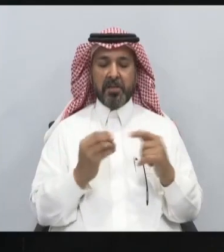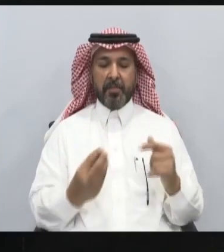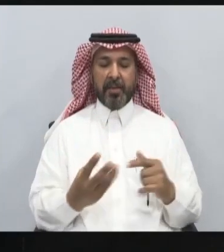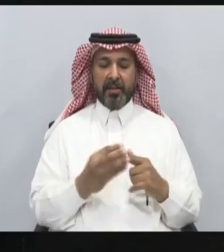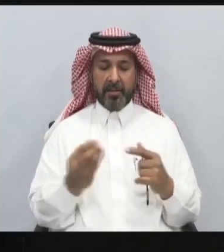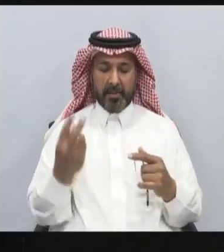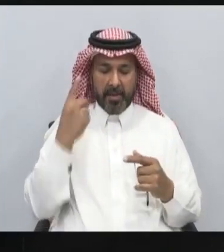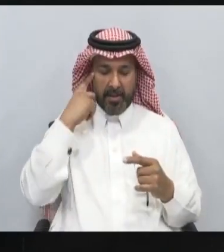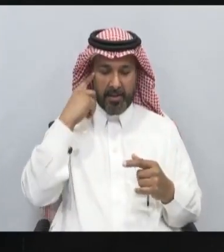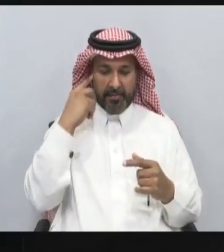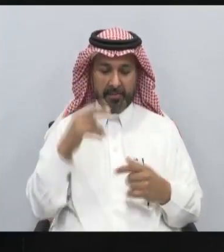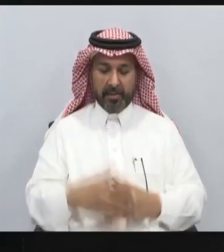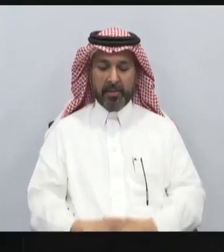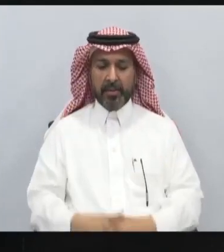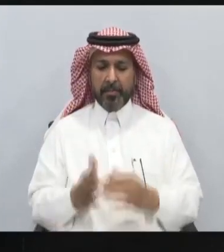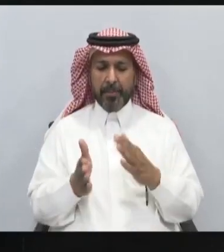اللاحق من